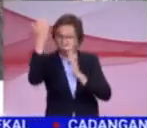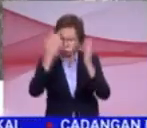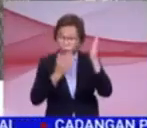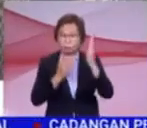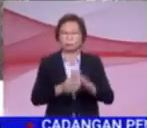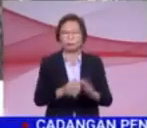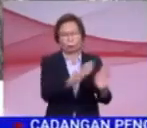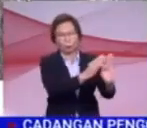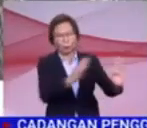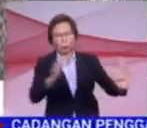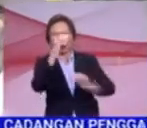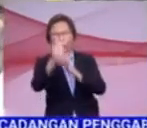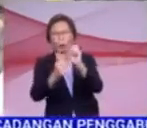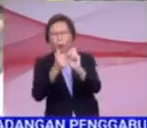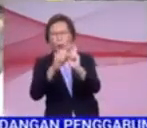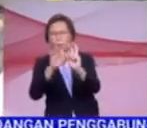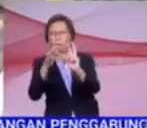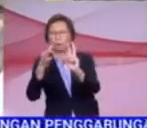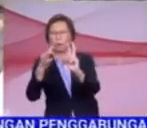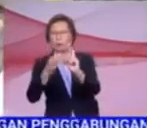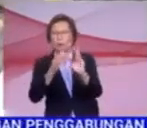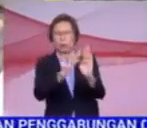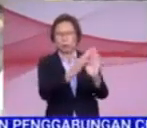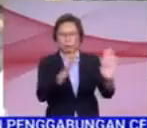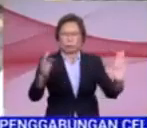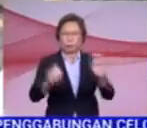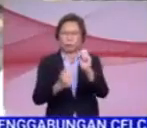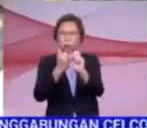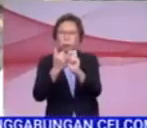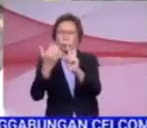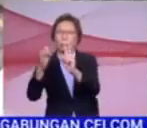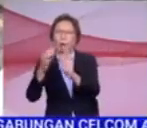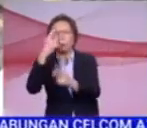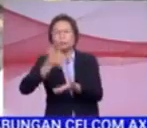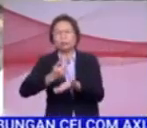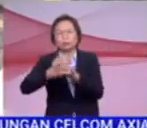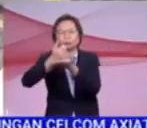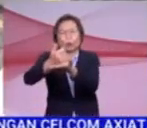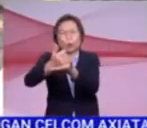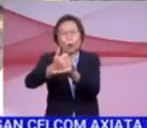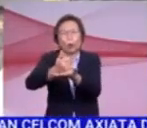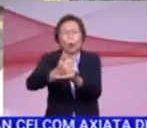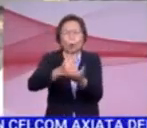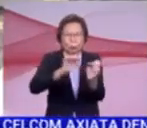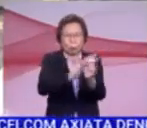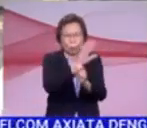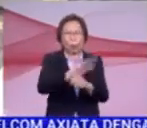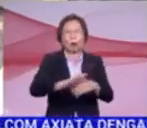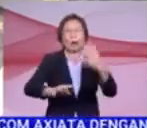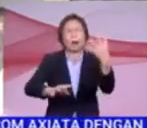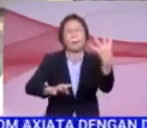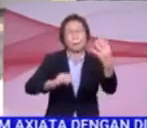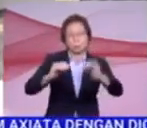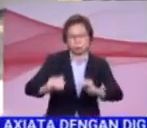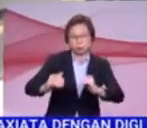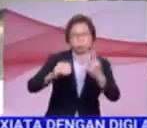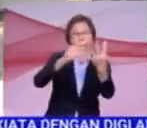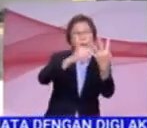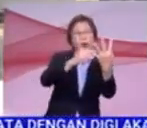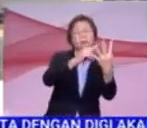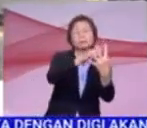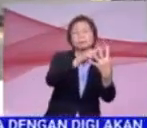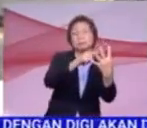membantu untuk menangani pandemik ini. Empat fasa telah dirangka beserta